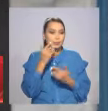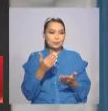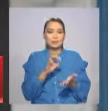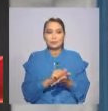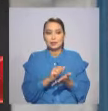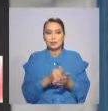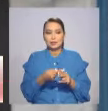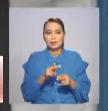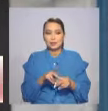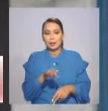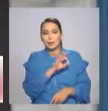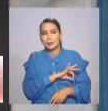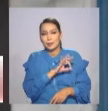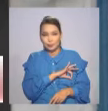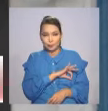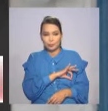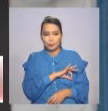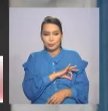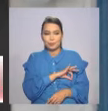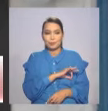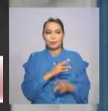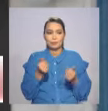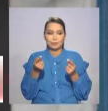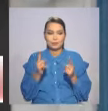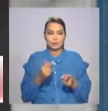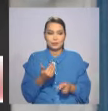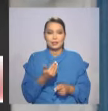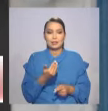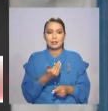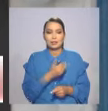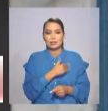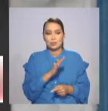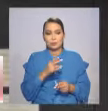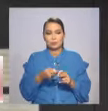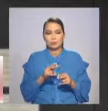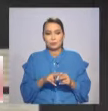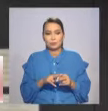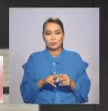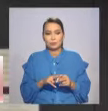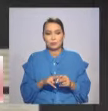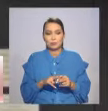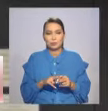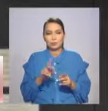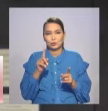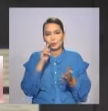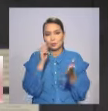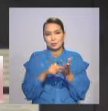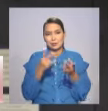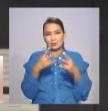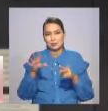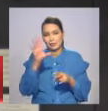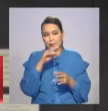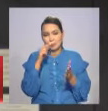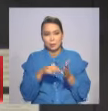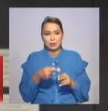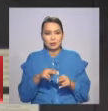занимаются, это употребляют. Я всем, правда, искренне желаю, чтобы они отодвинули это в сторону и не попали сюда. И не сломали